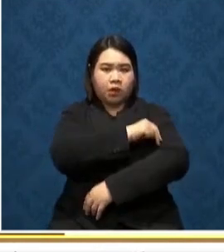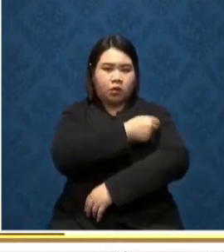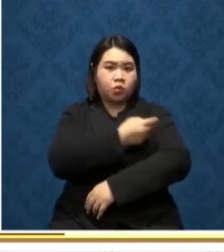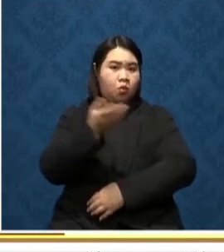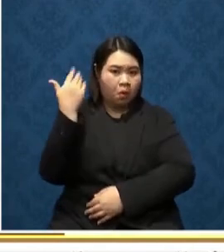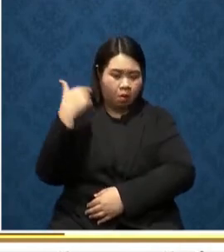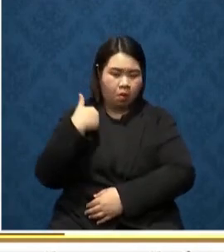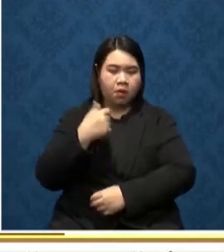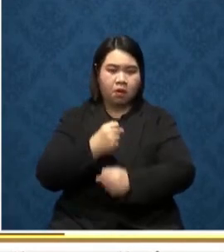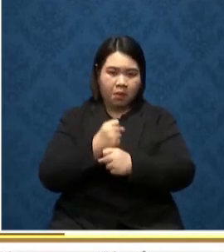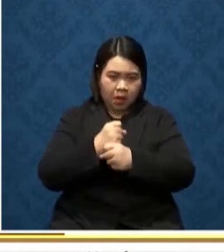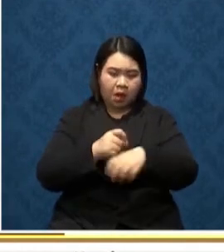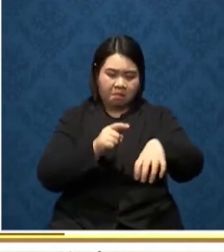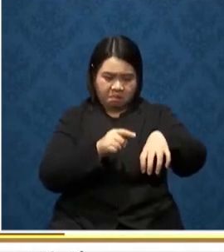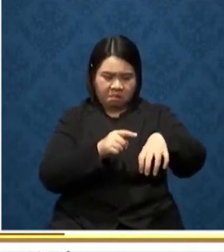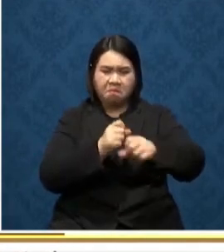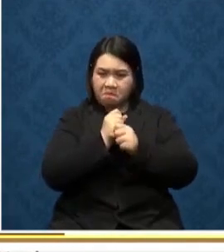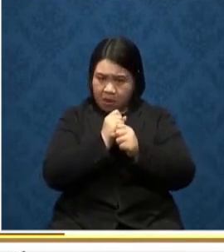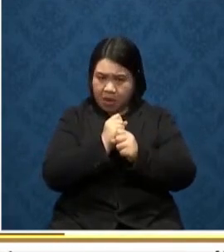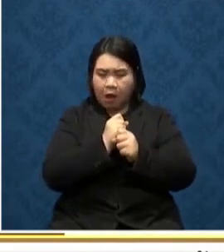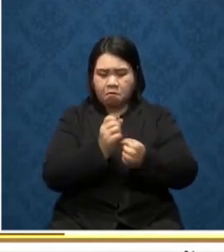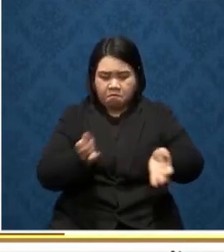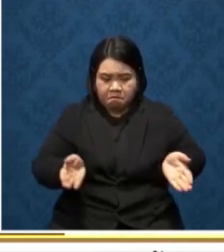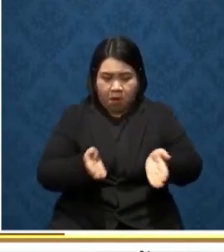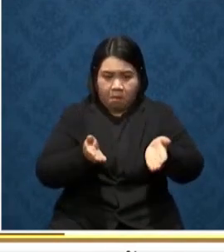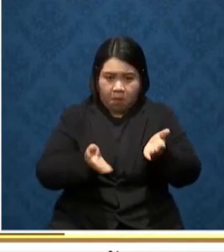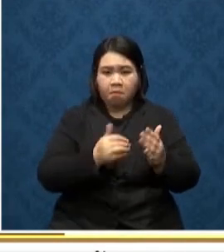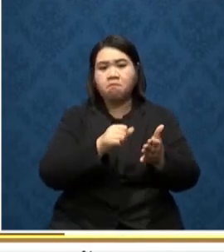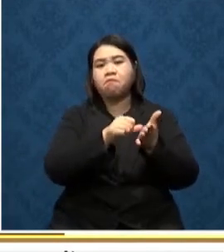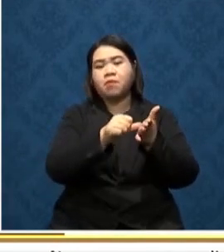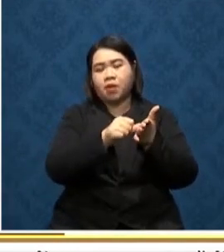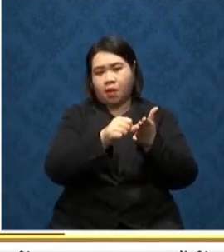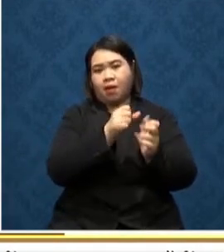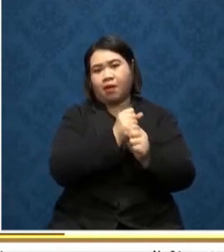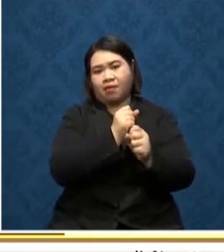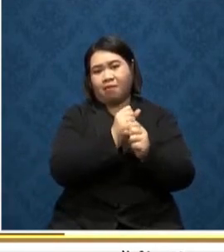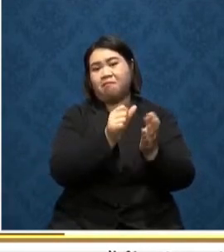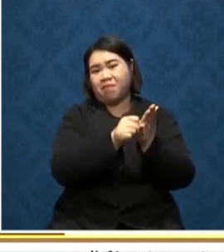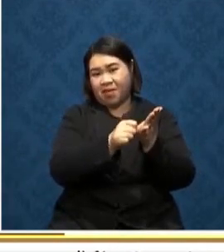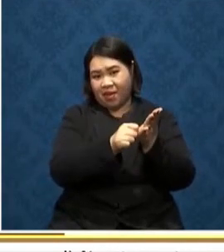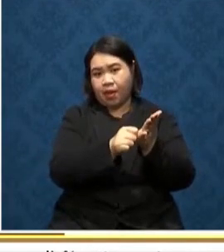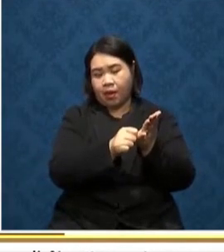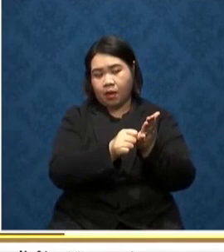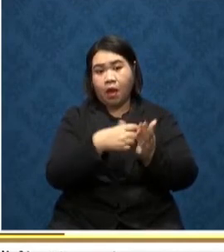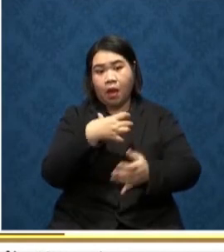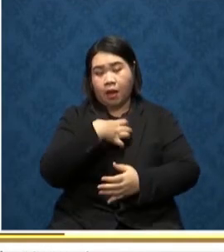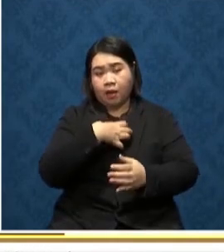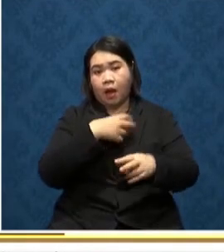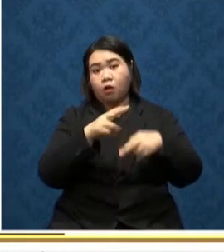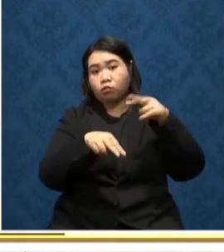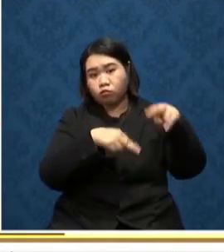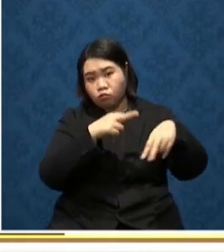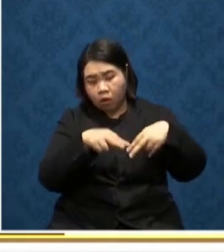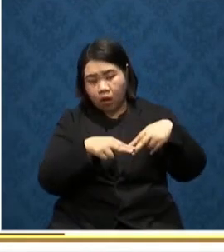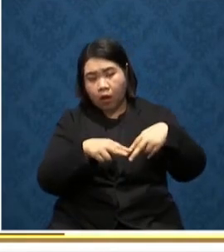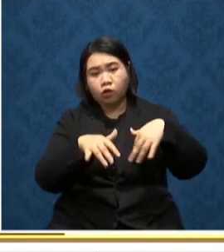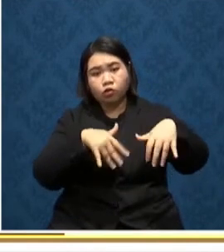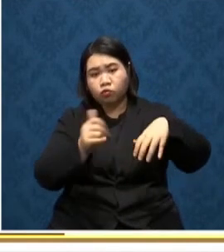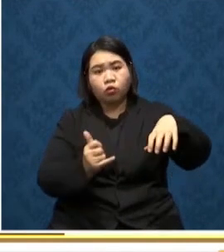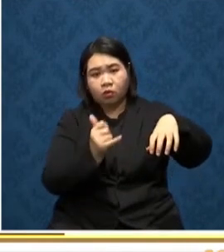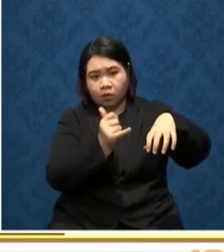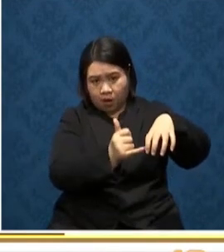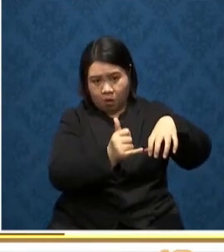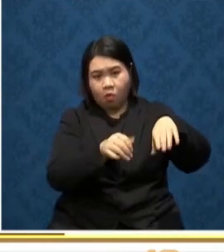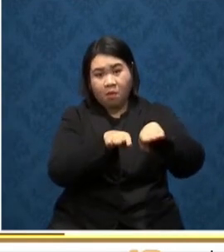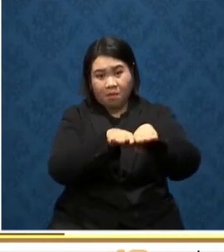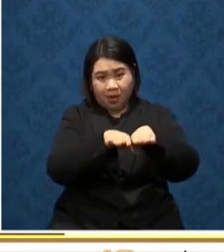จะปรับลงโงบาลนี้ขึ้มาเพื่อที่จะได้รับการดูแลอยางเท่าเทียมอยมา